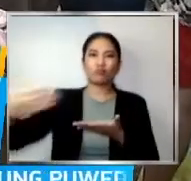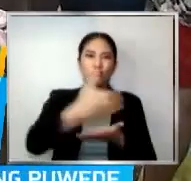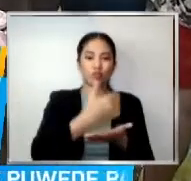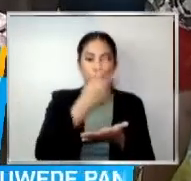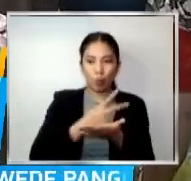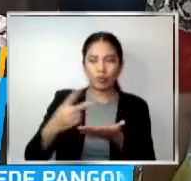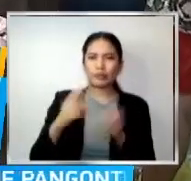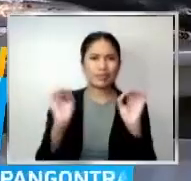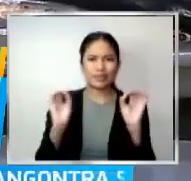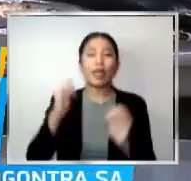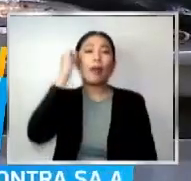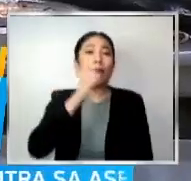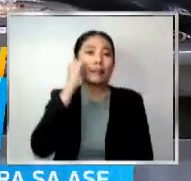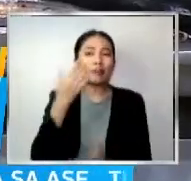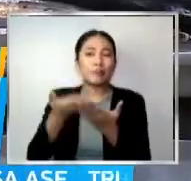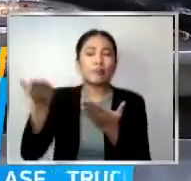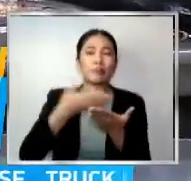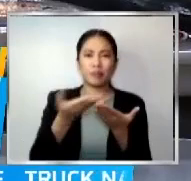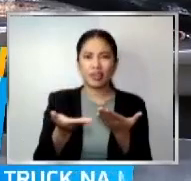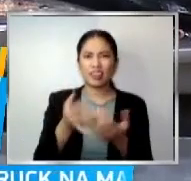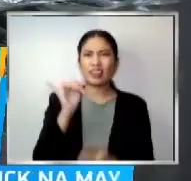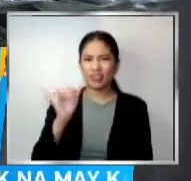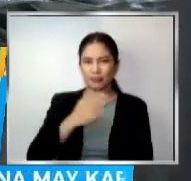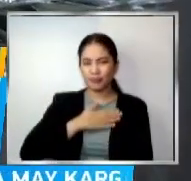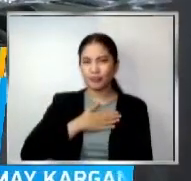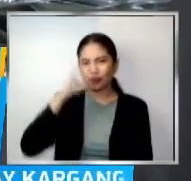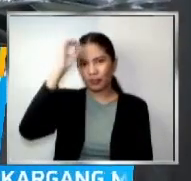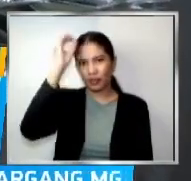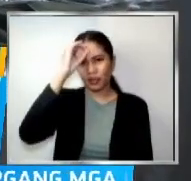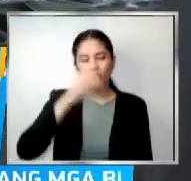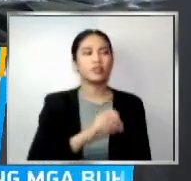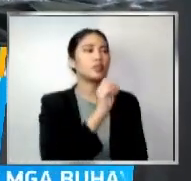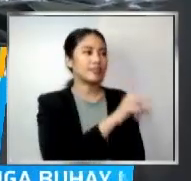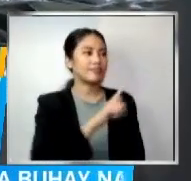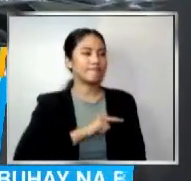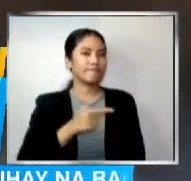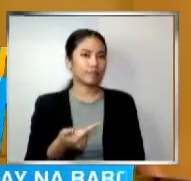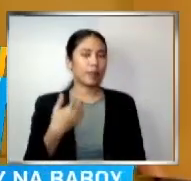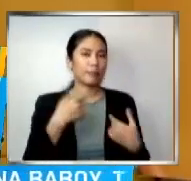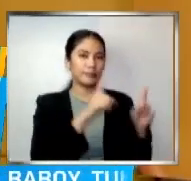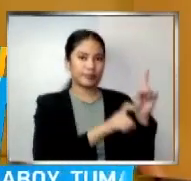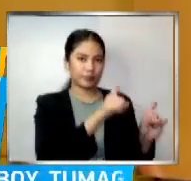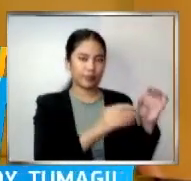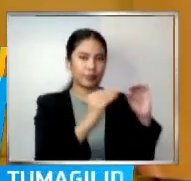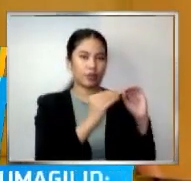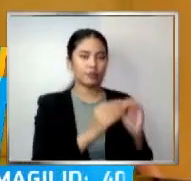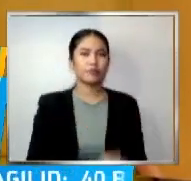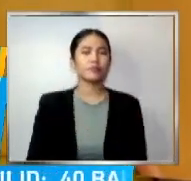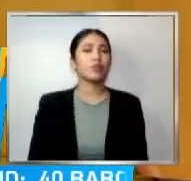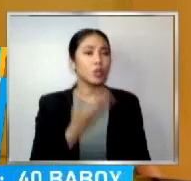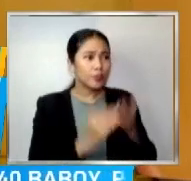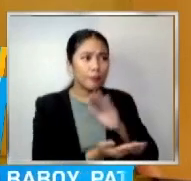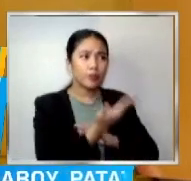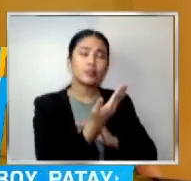dyan sa ganyang panawagan. Okay, may dagdag pa pong katanungan ng aking partner na si Connie. Good morning, Connie, attorney. Yes, opo. Alright, so ano ho ang nakikita